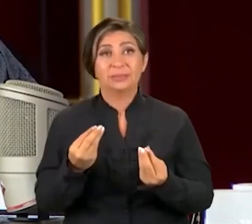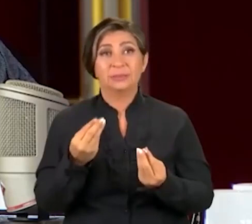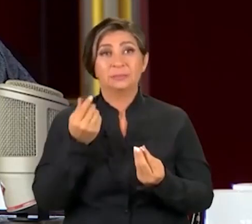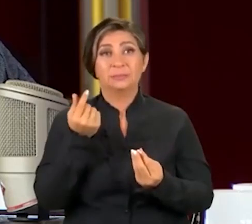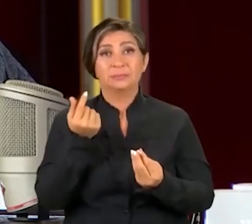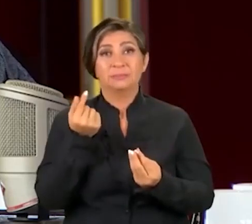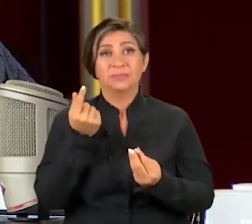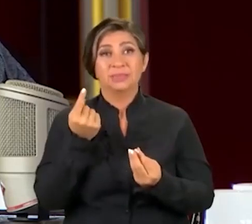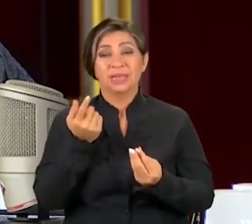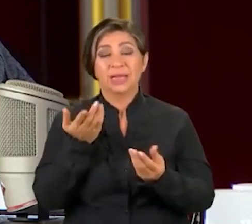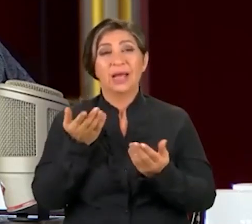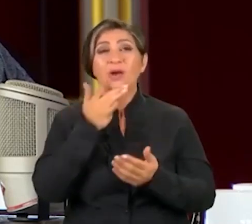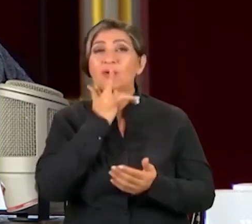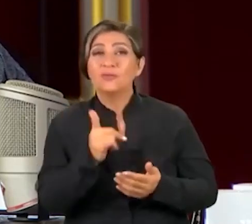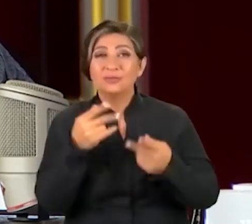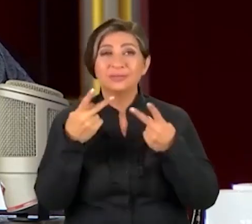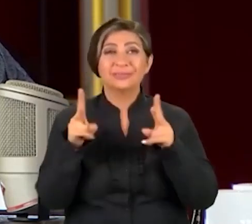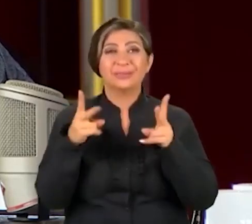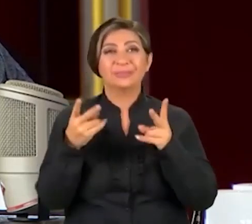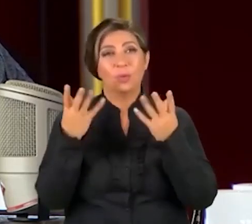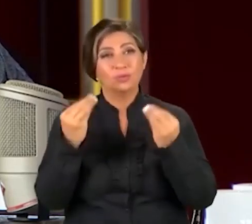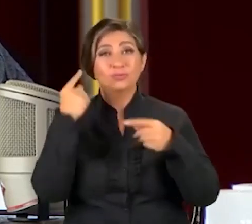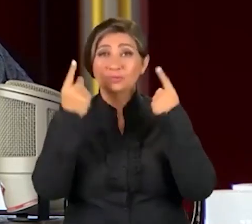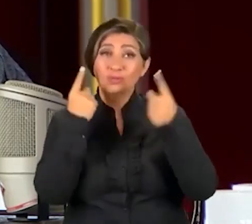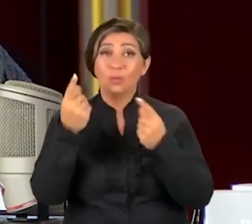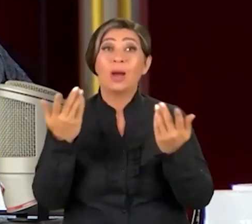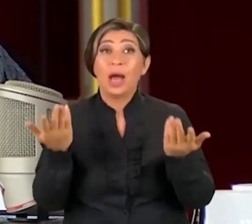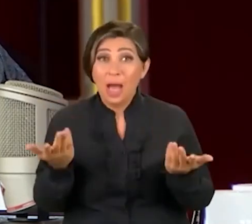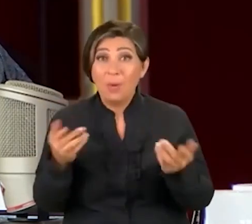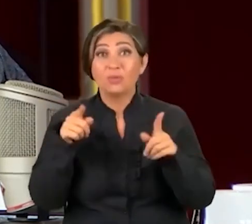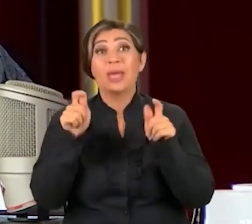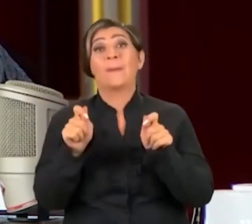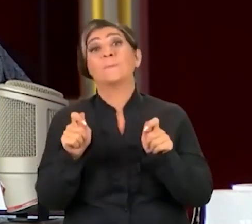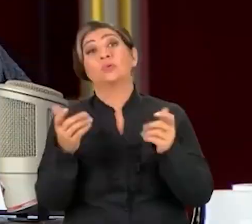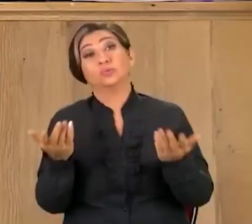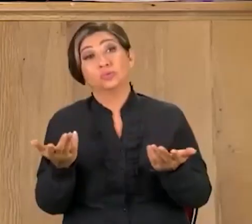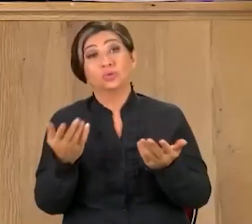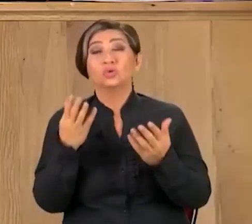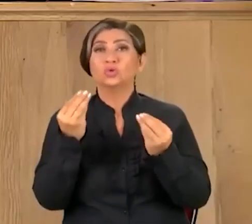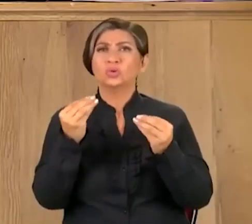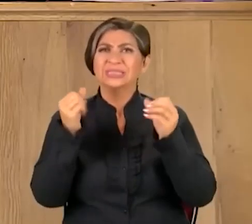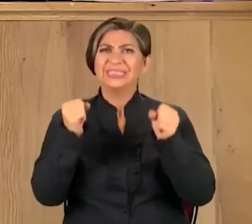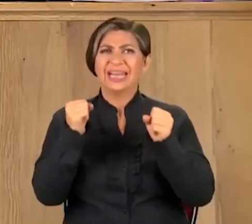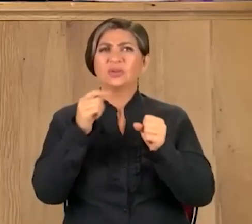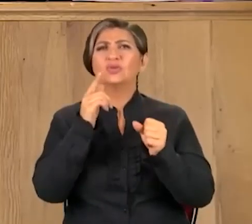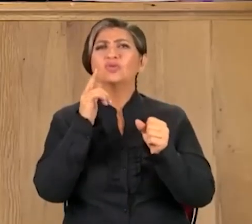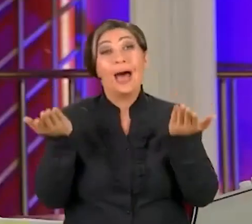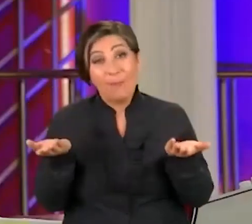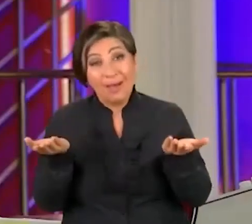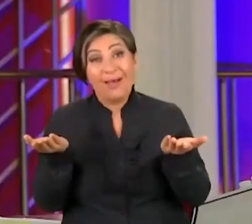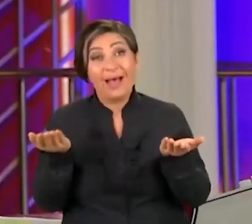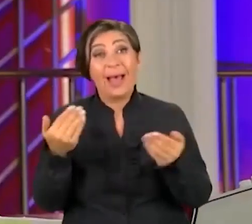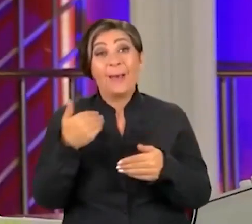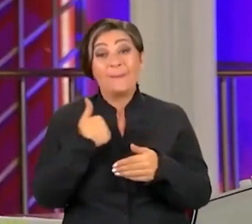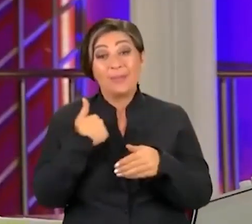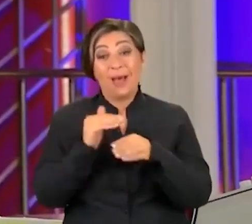biraz hafif bir küfür edebilsek falan filan diye düşünüyorum. Ama tabii bunları yapamıyoruz. Çok böyle sert küfürler değil, hafif.